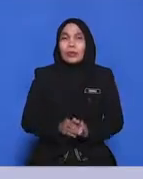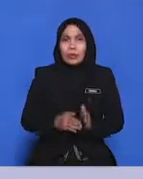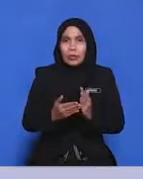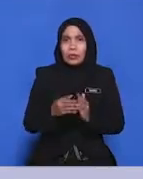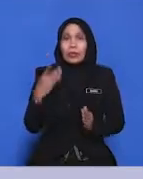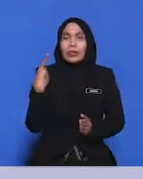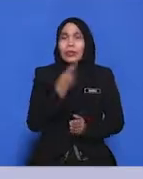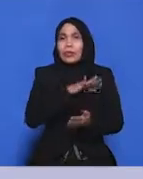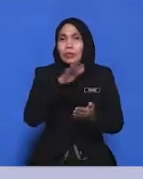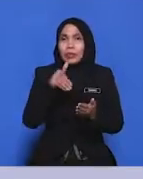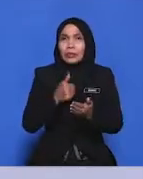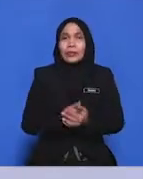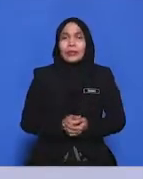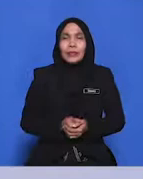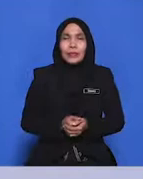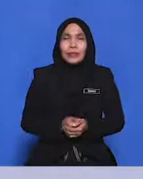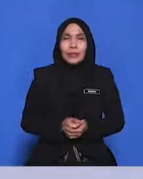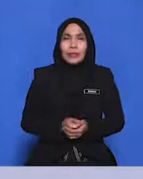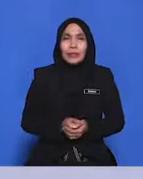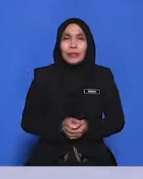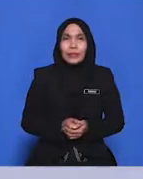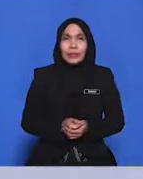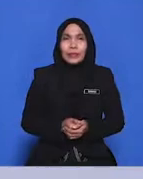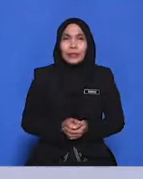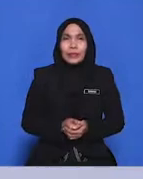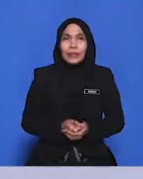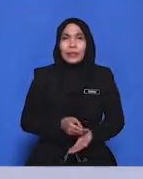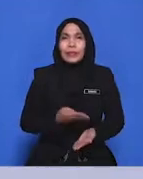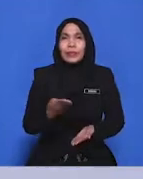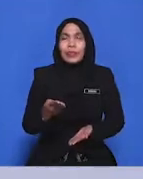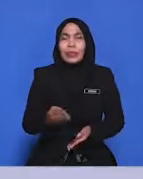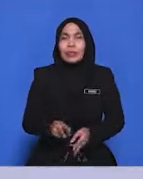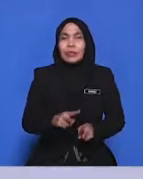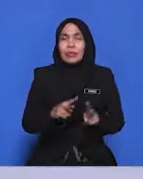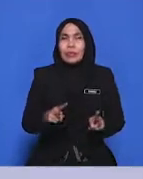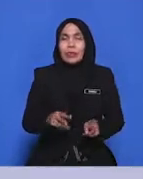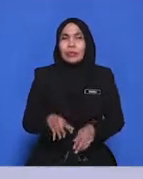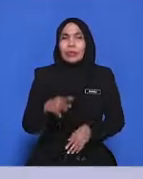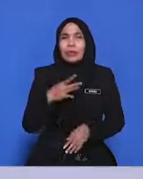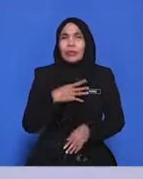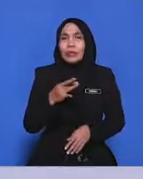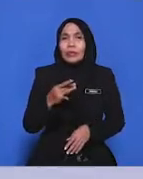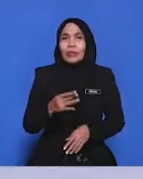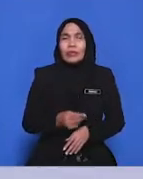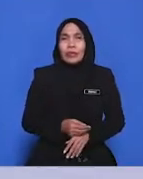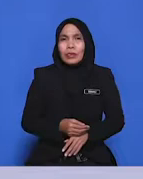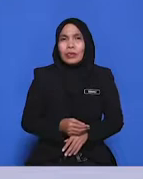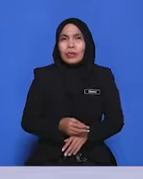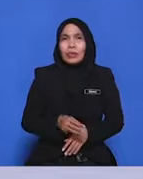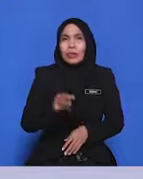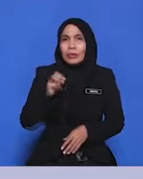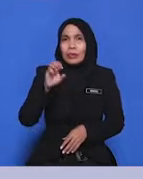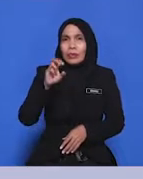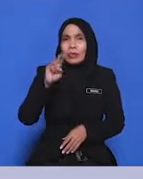As-Sayyid Jamaluddin Al-Afghani juga seorang yang sangat suka merantau dan mengembara untuk